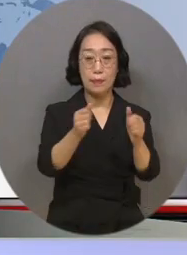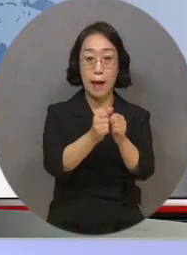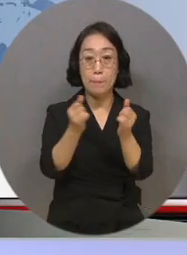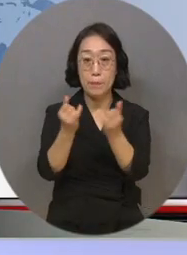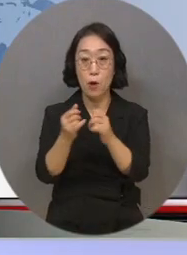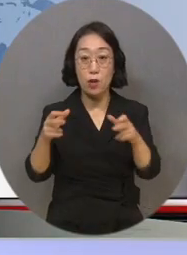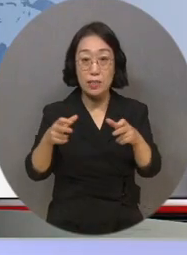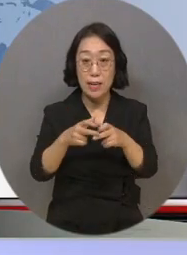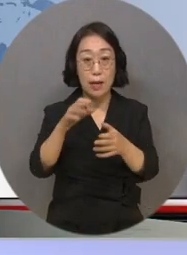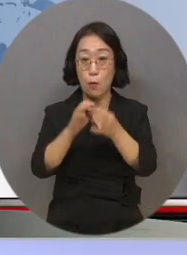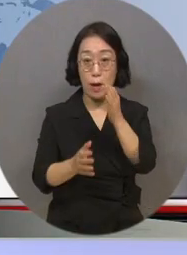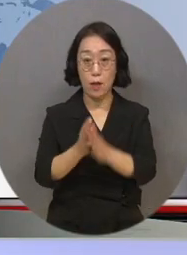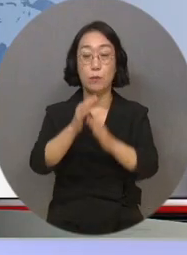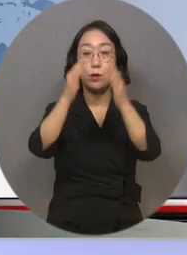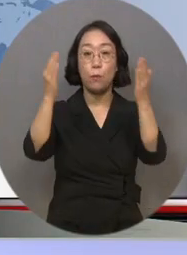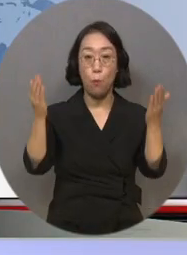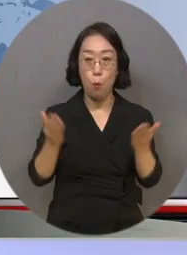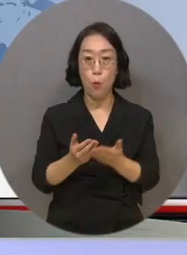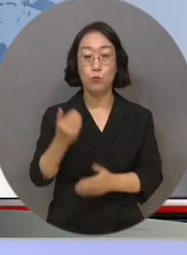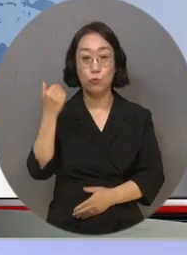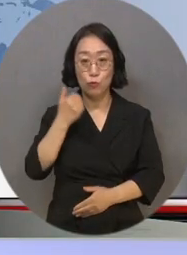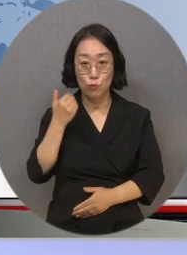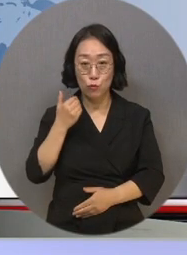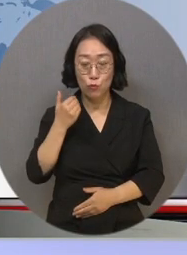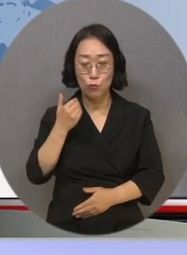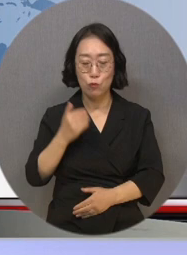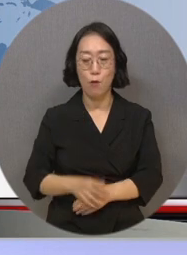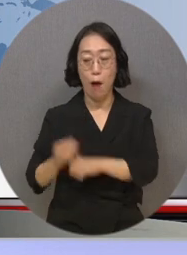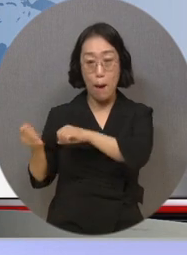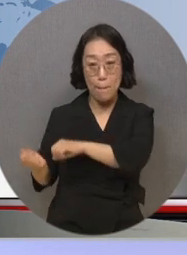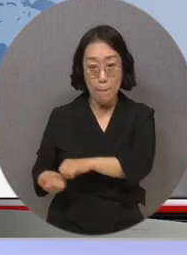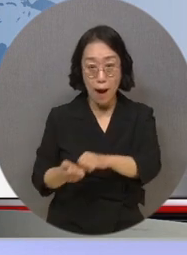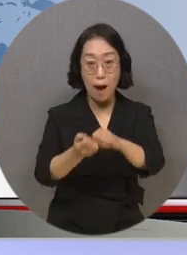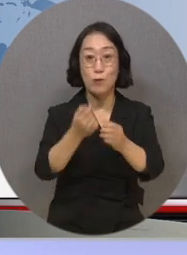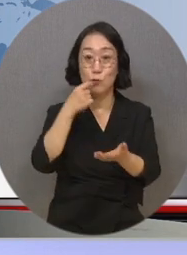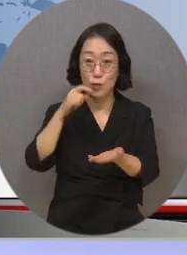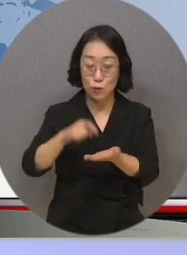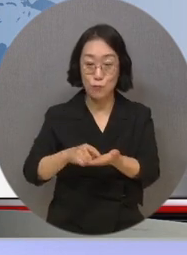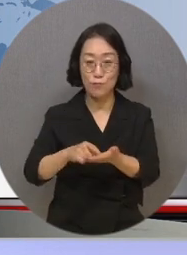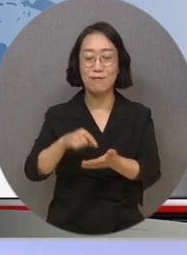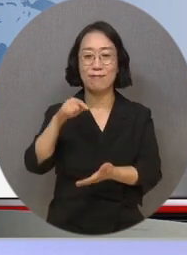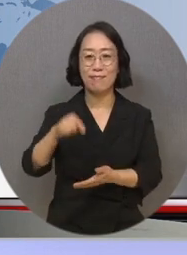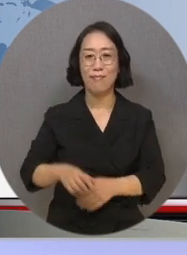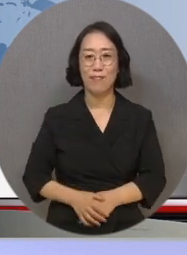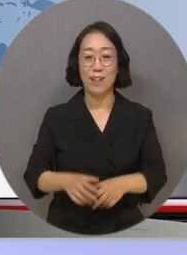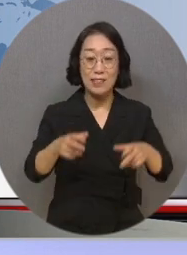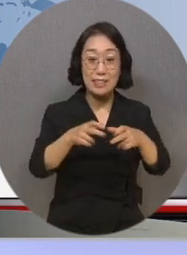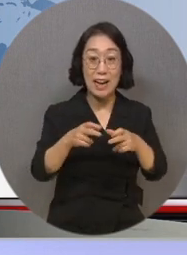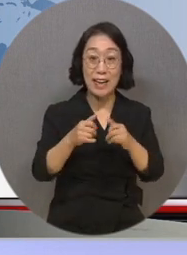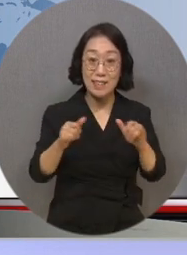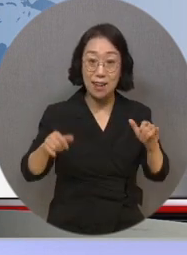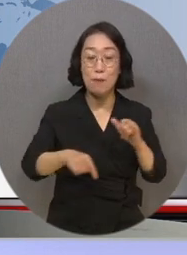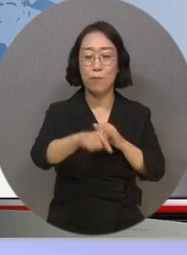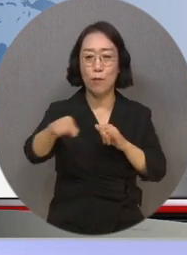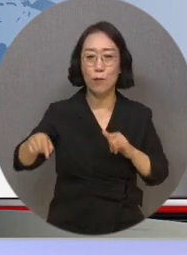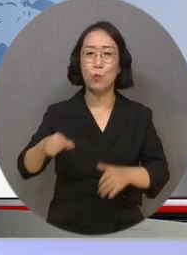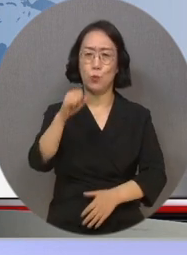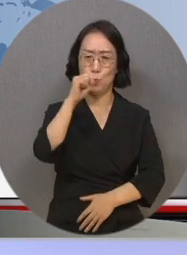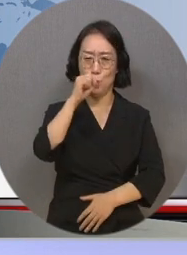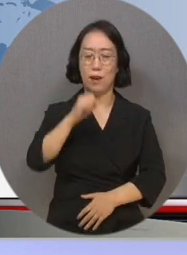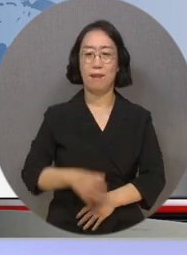남녀노소, 장애 여부와 관계없이 누구나 즐길 수 있는 파크 골프는 장애인들 사이에서도 큰 인기를 누리고